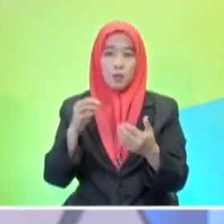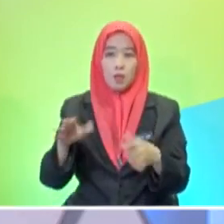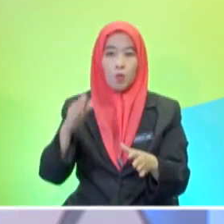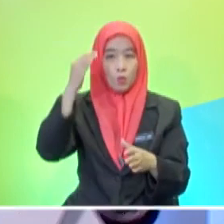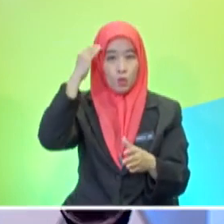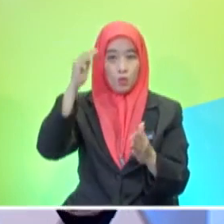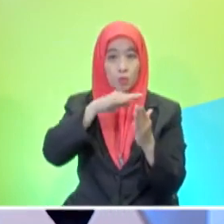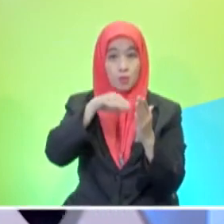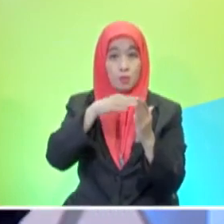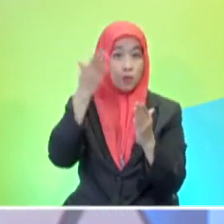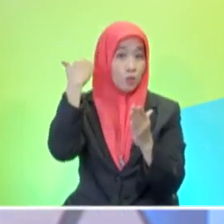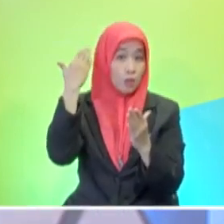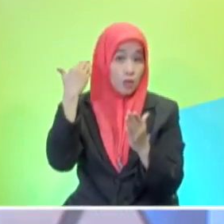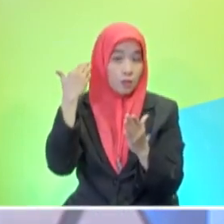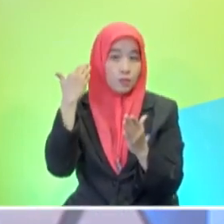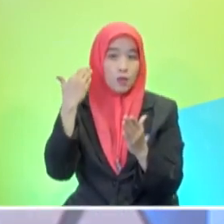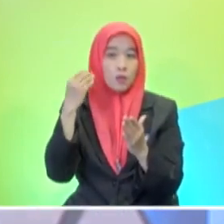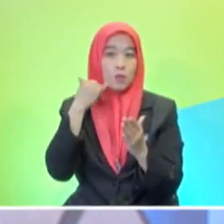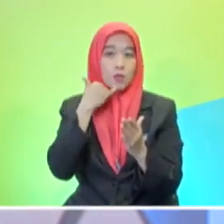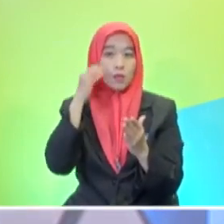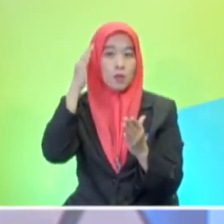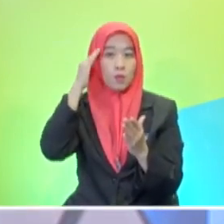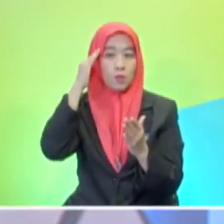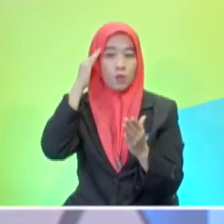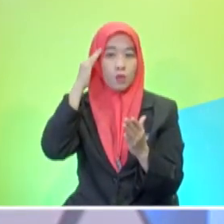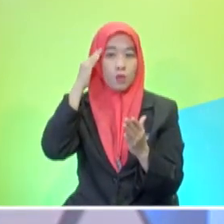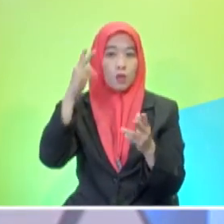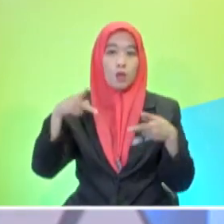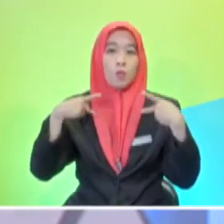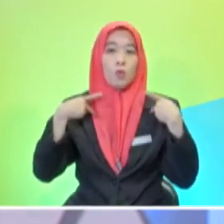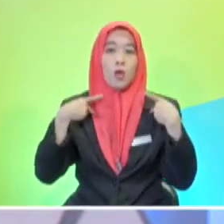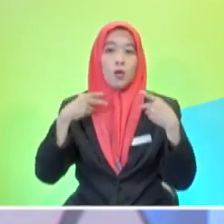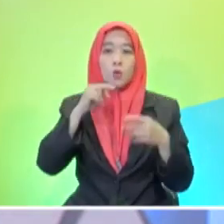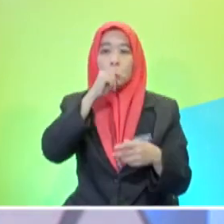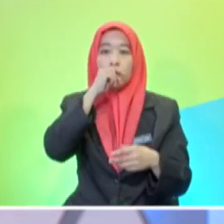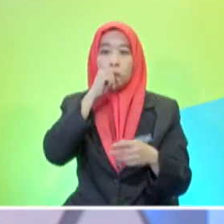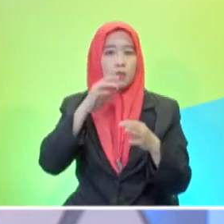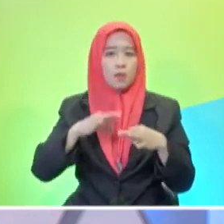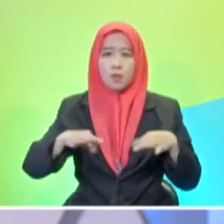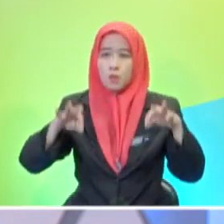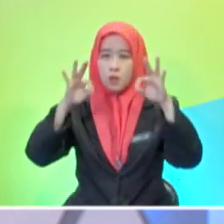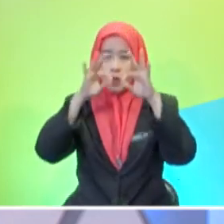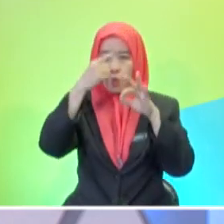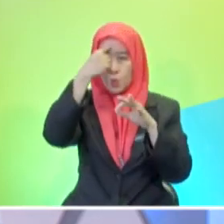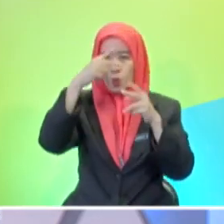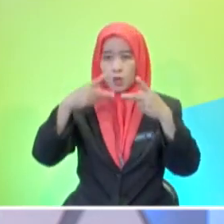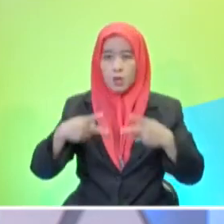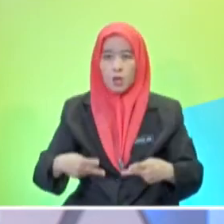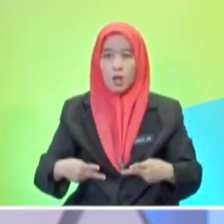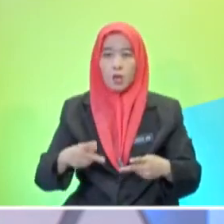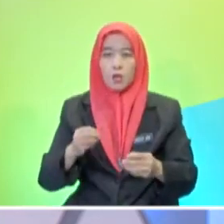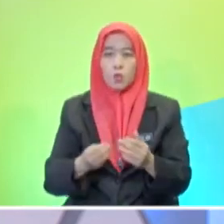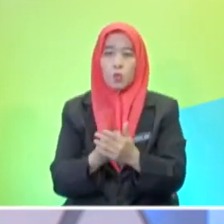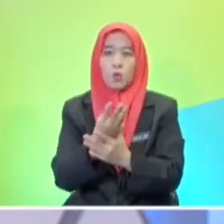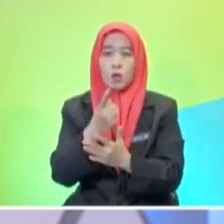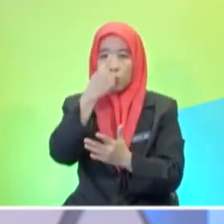kita telah jalankan sebentar tadi. Dan Syafika juga tahu keperluan nutrien itu sangat penting untuk mengekalkan tumbuhan supaya